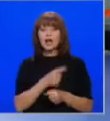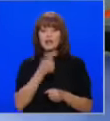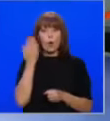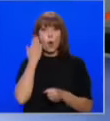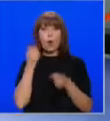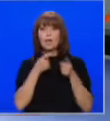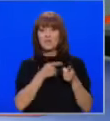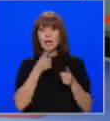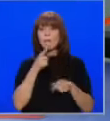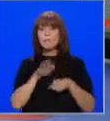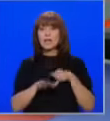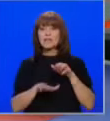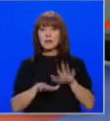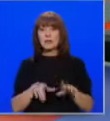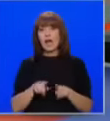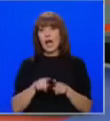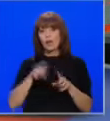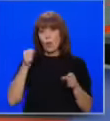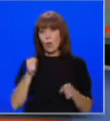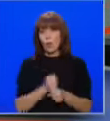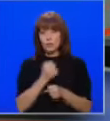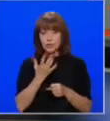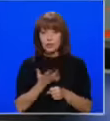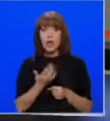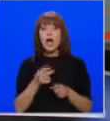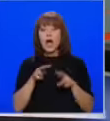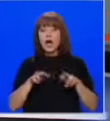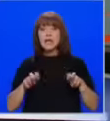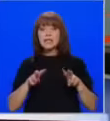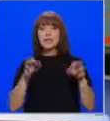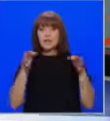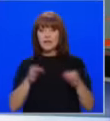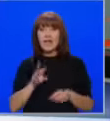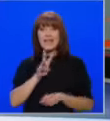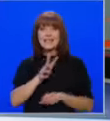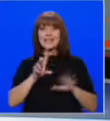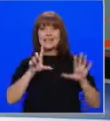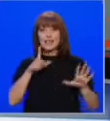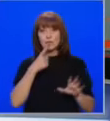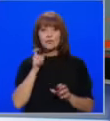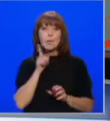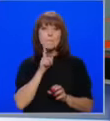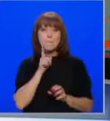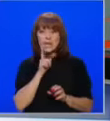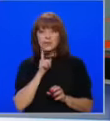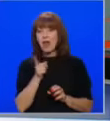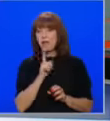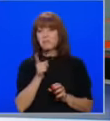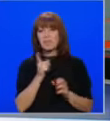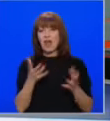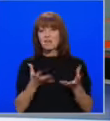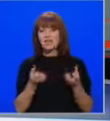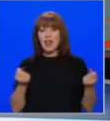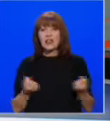за престъпление с евентуален умисъл. Разследването до момента е установило, че 37-годишния мъж не е предприел никакви